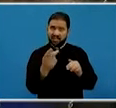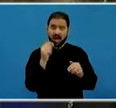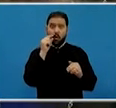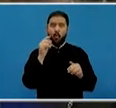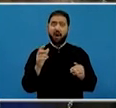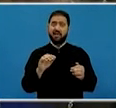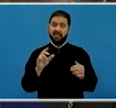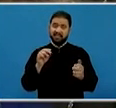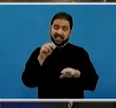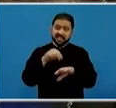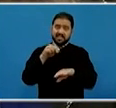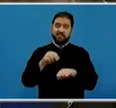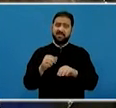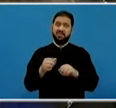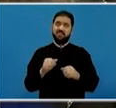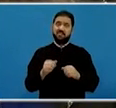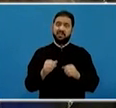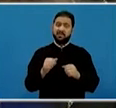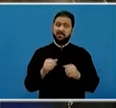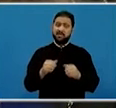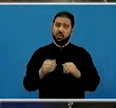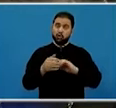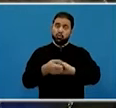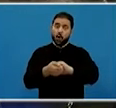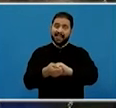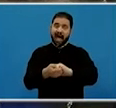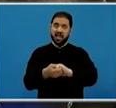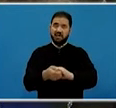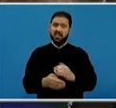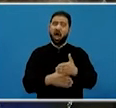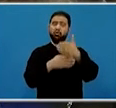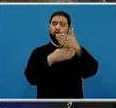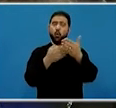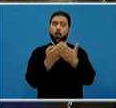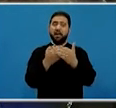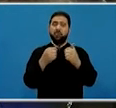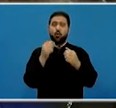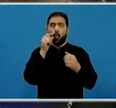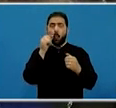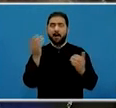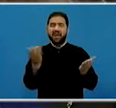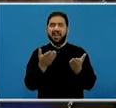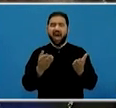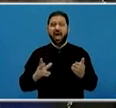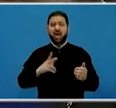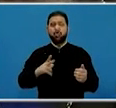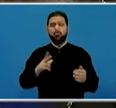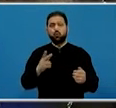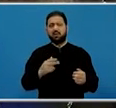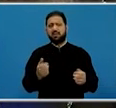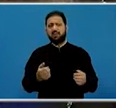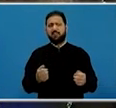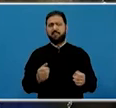acelei persoane. Atunci când intervine și elementul acesta spiritual sau religios, ea dobândește